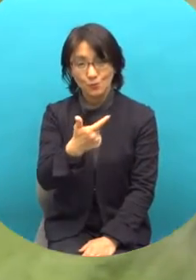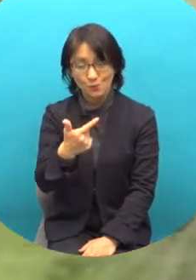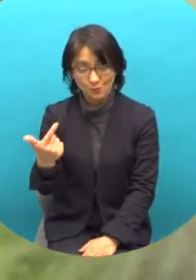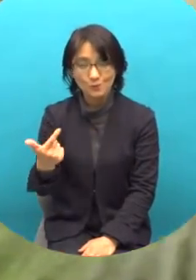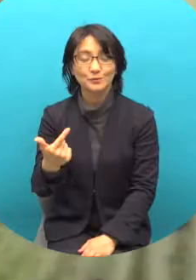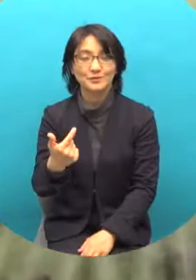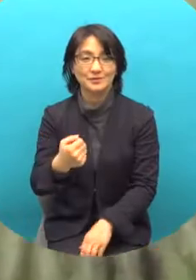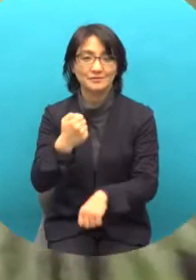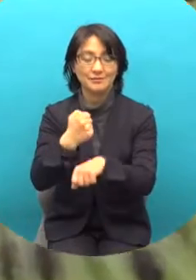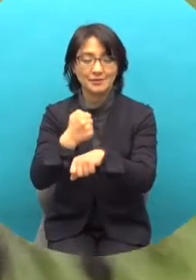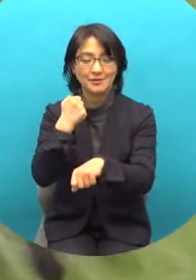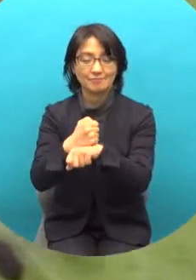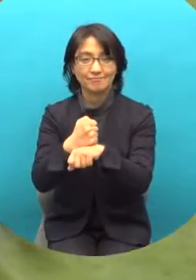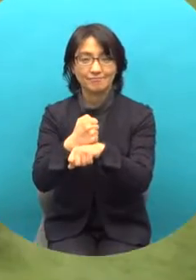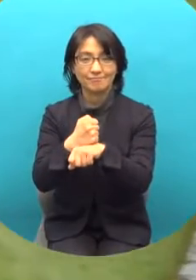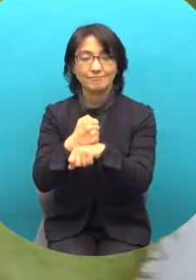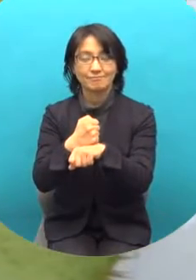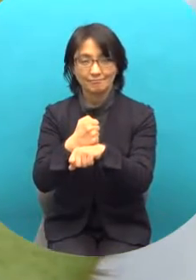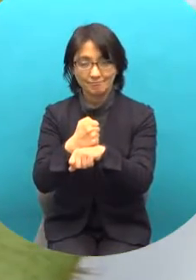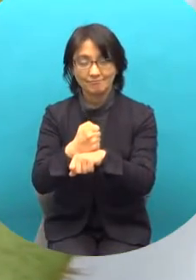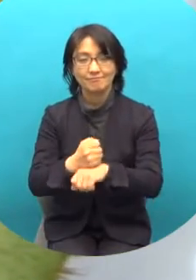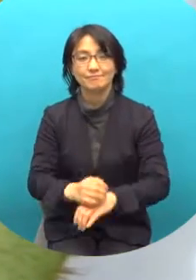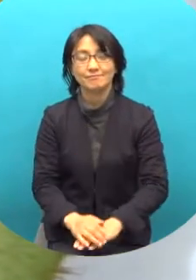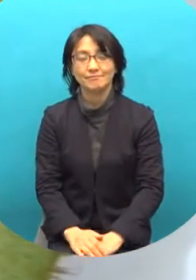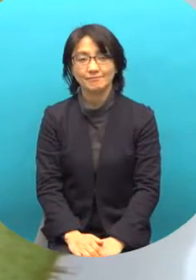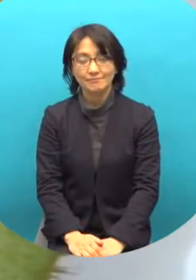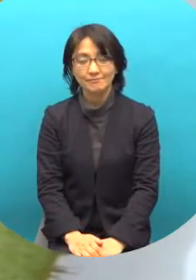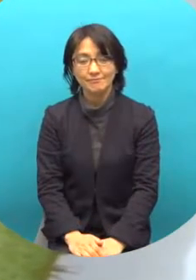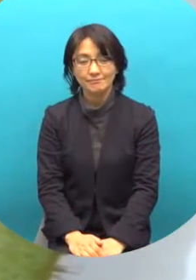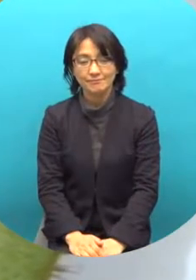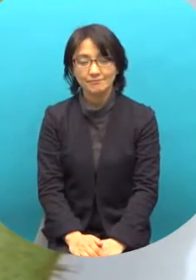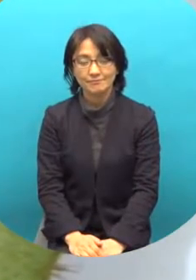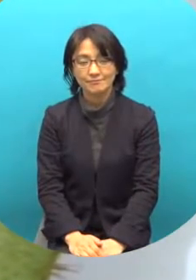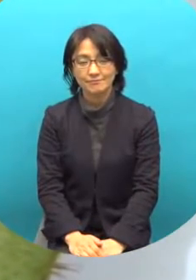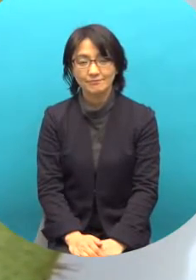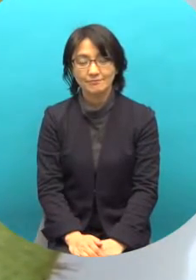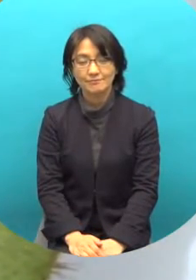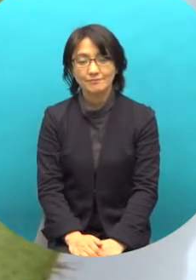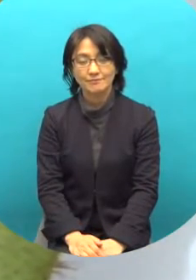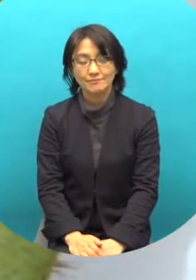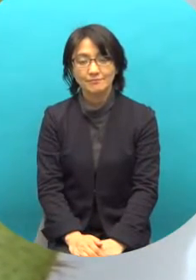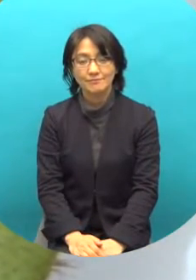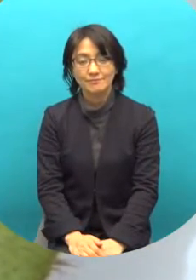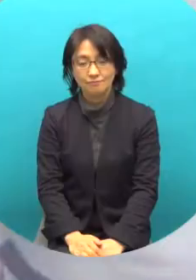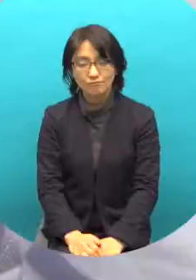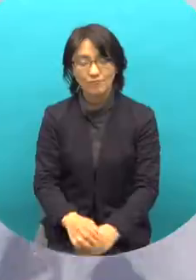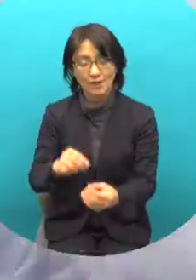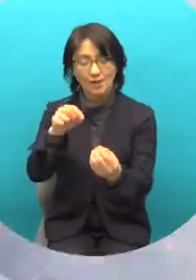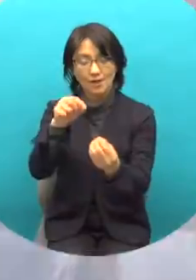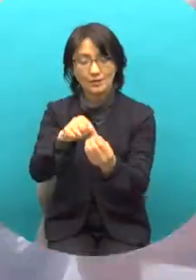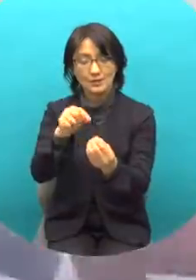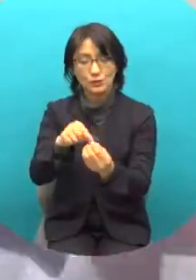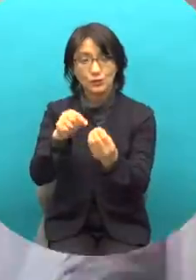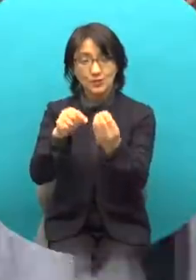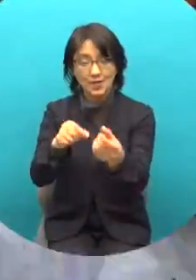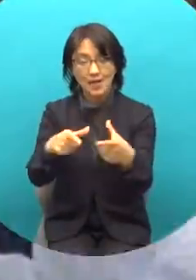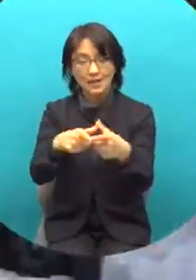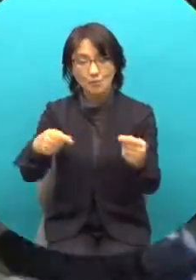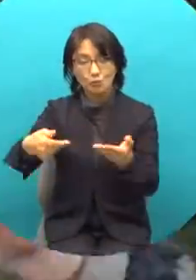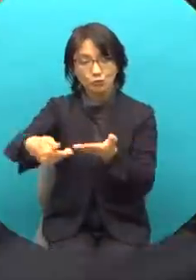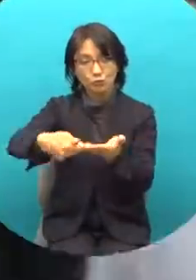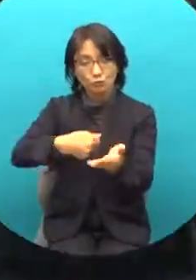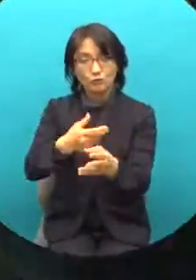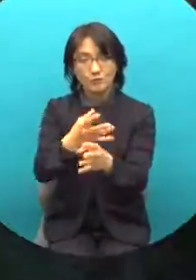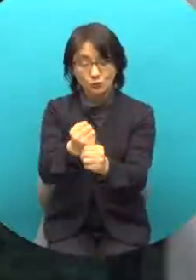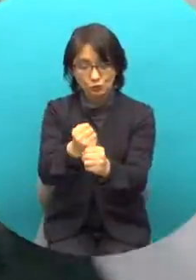ですね、影響を与えますので、大変苦労する作業の一つです。 キウイフルーツが日本に輸入され始